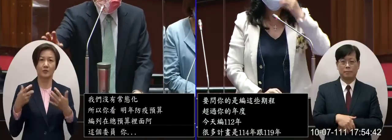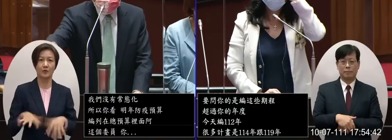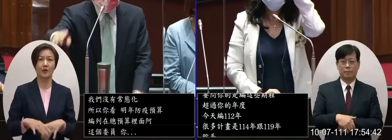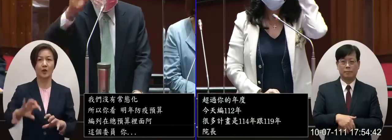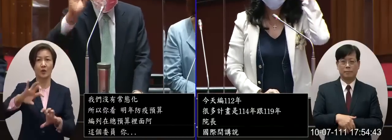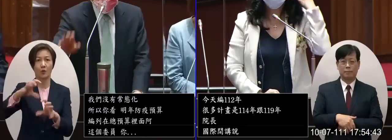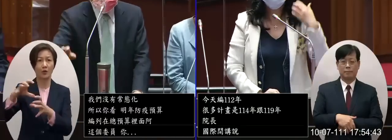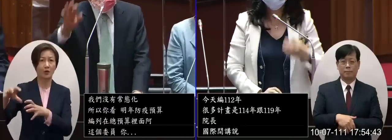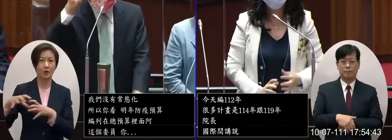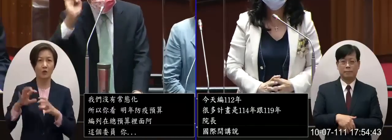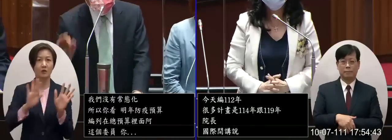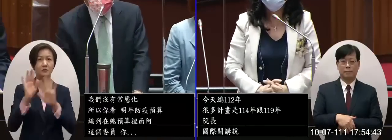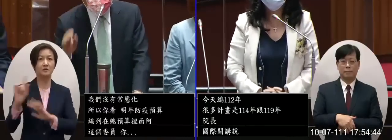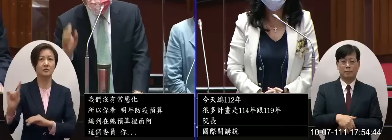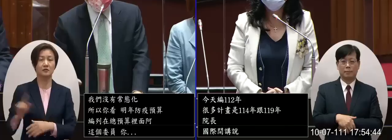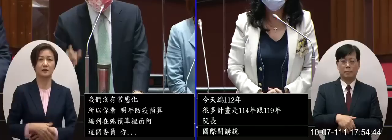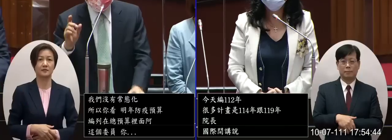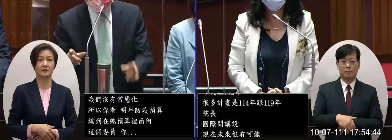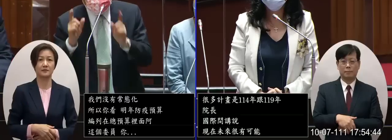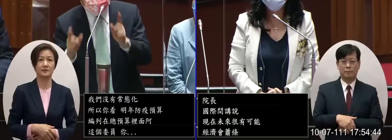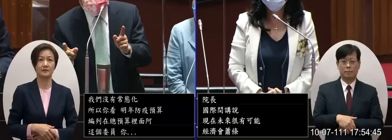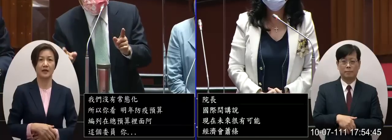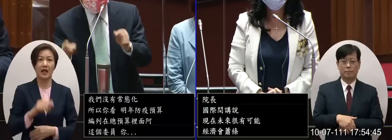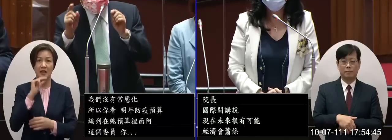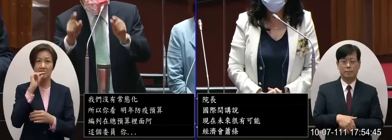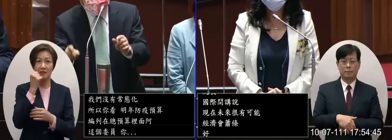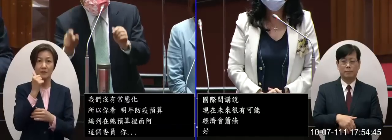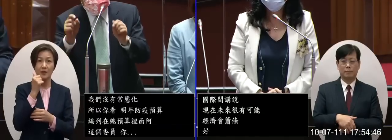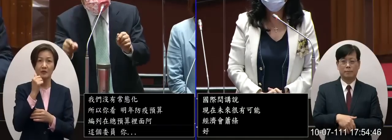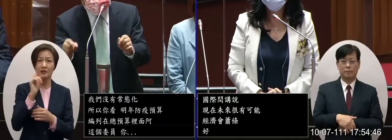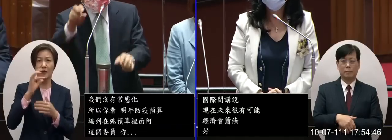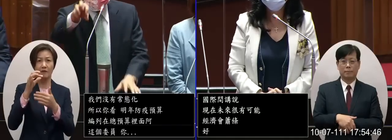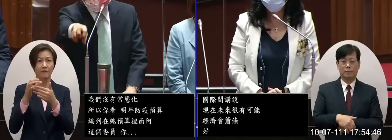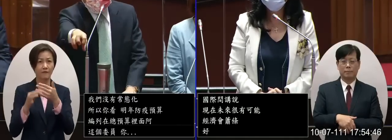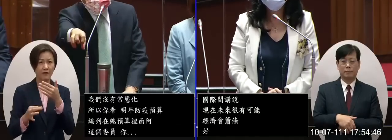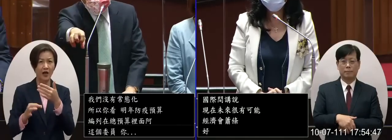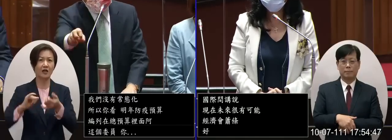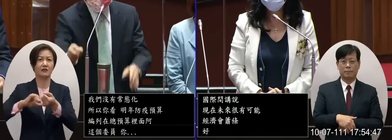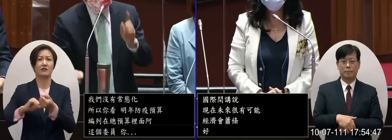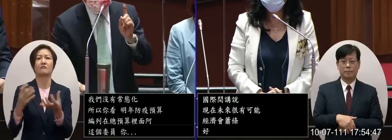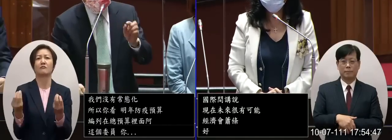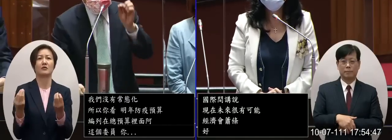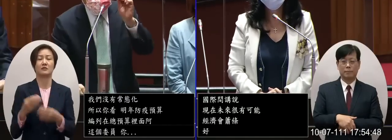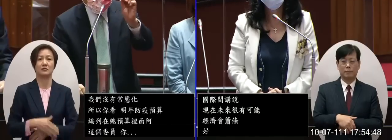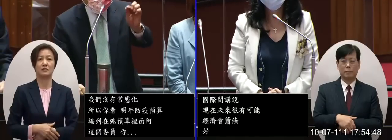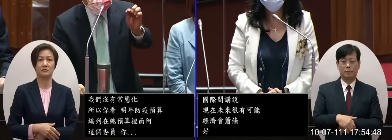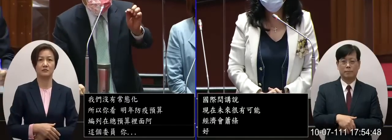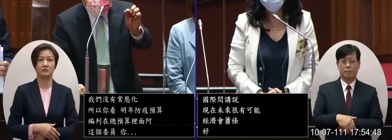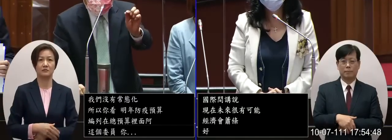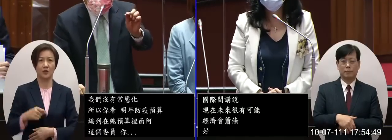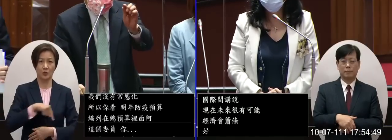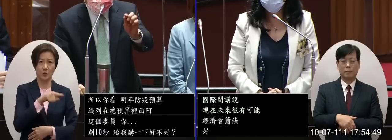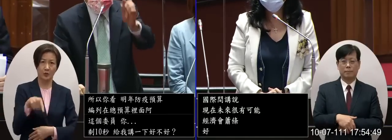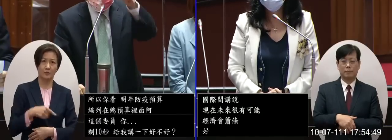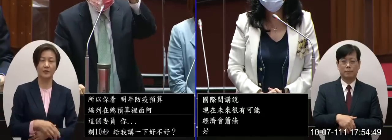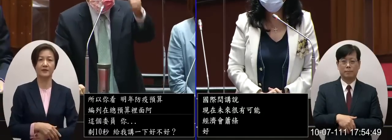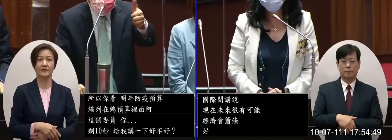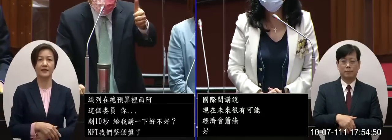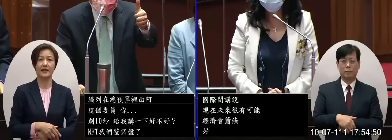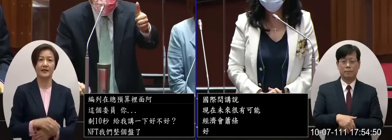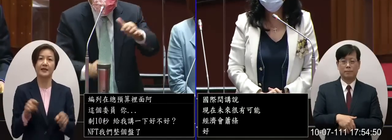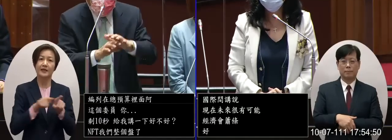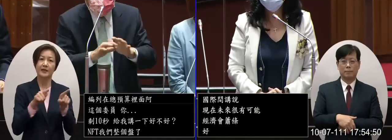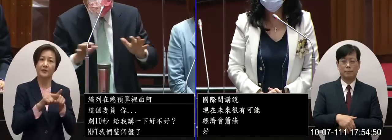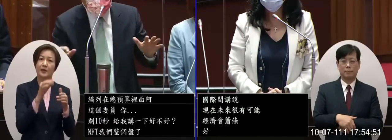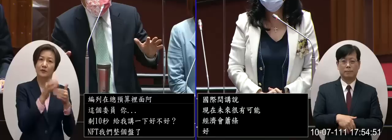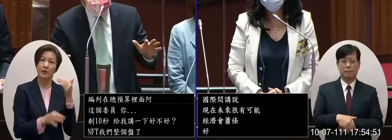外的情形，目前国外也没有用特别的这法律机制来做管，所以我们一直以平常机制，监